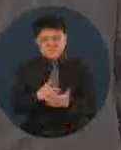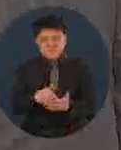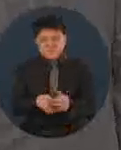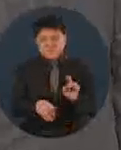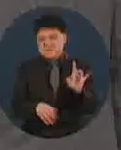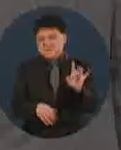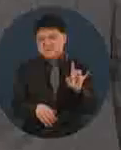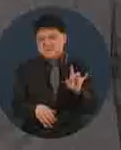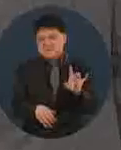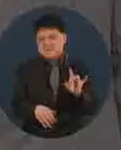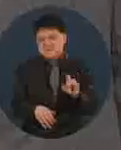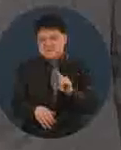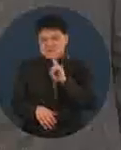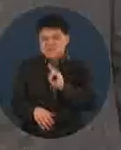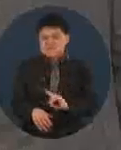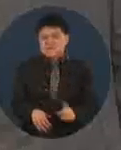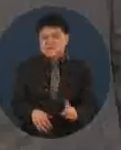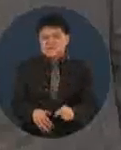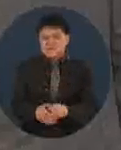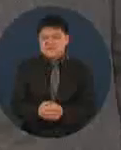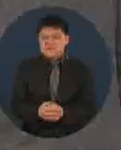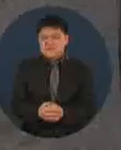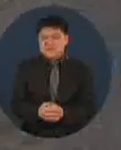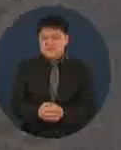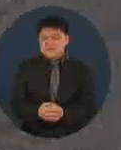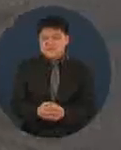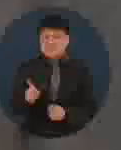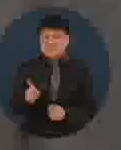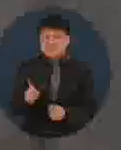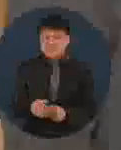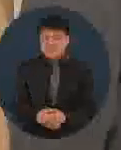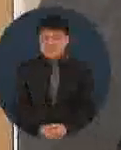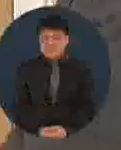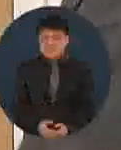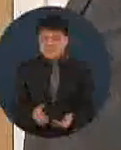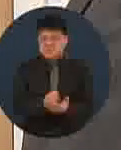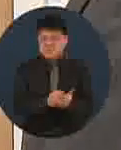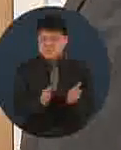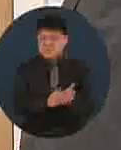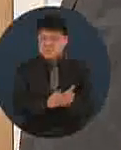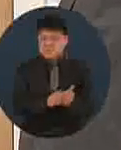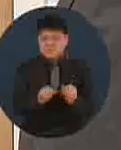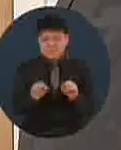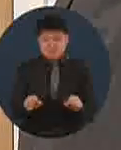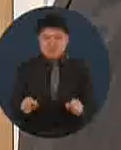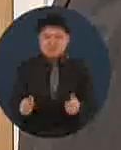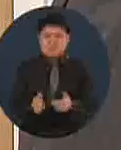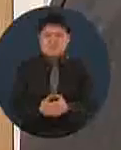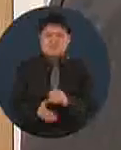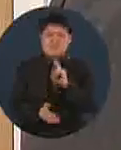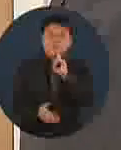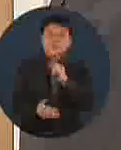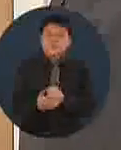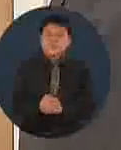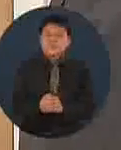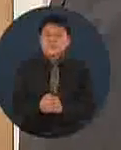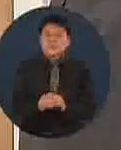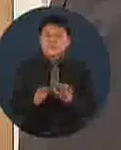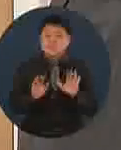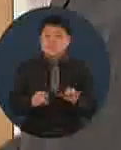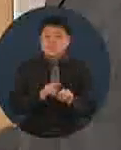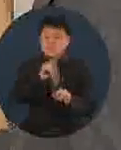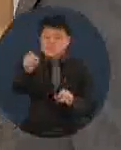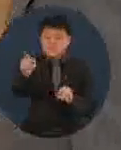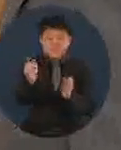집이에요. 그래서 일단 이 잡은 걸로 일단 살아 있습니다. 자, 그리고는 이제 하나